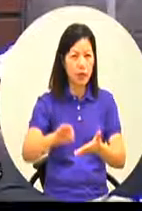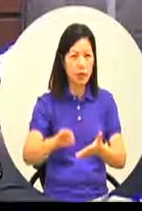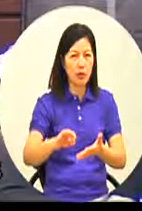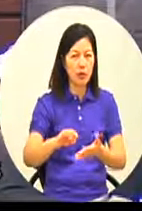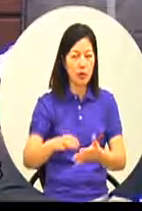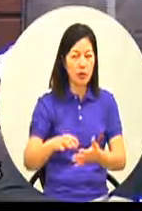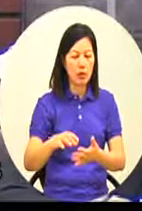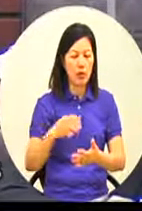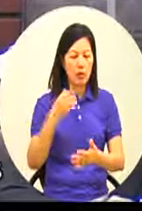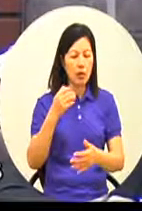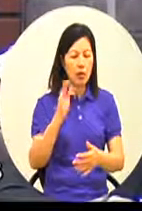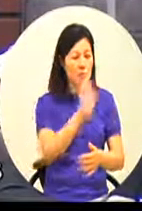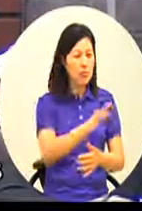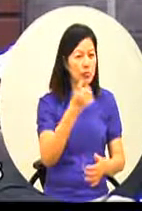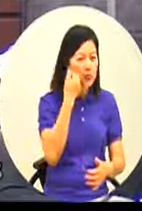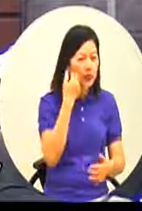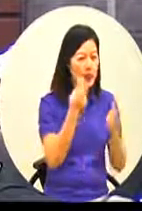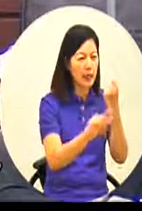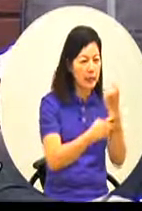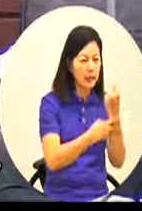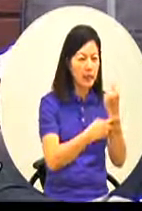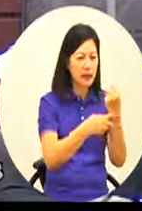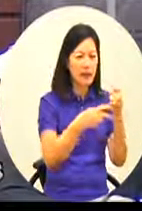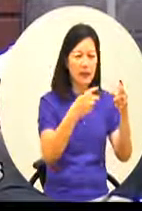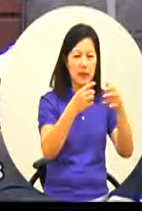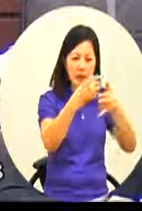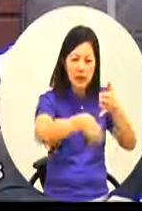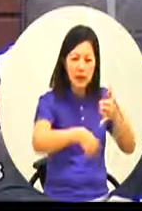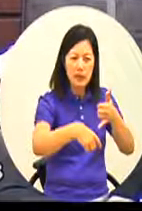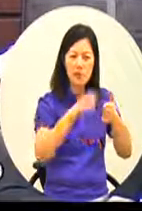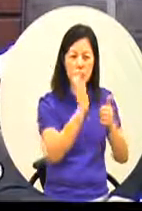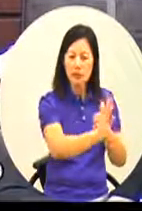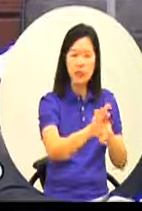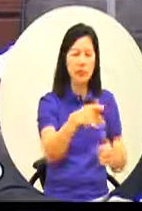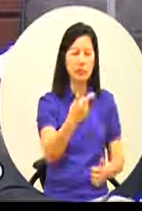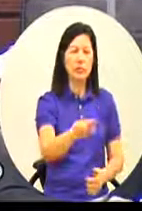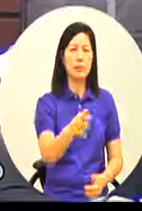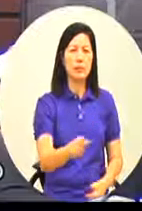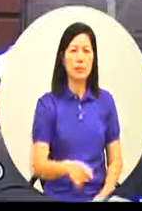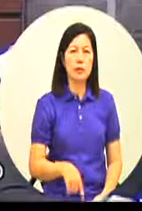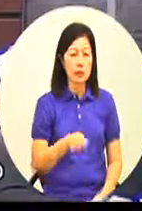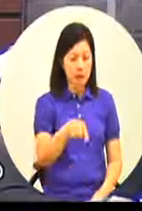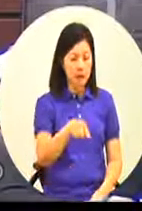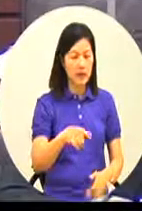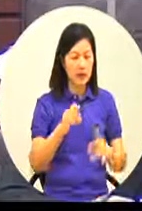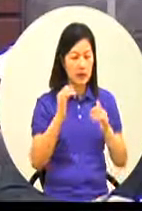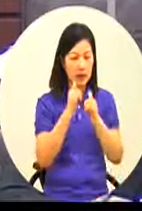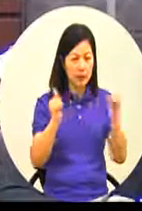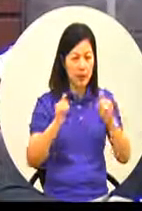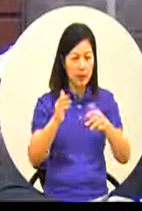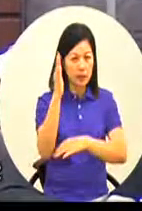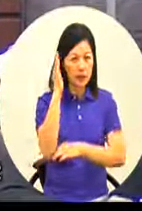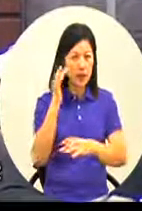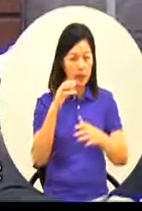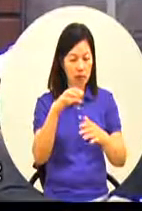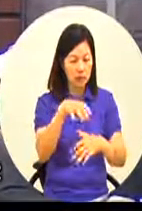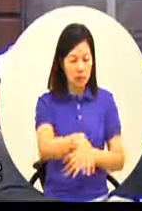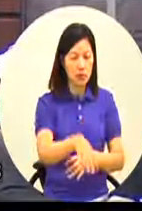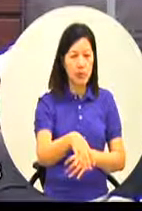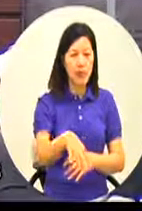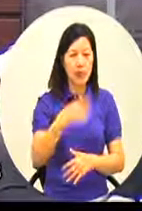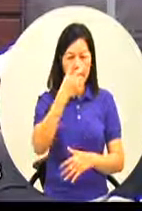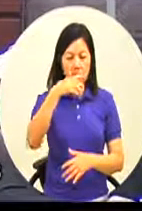一个里，不是归属任何一个人。这个我想哈，我们会跟民政局、跟凤山区公所来做一个协商。